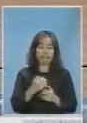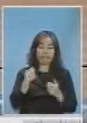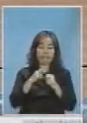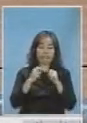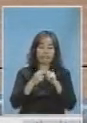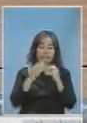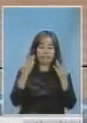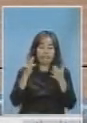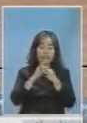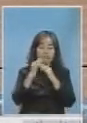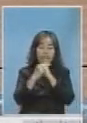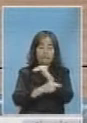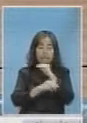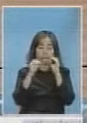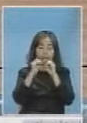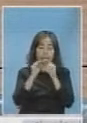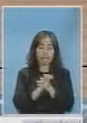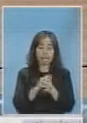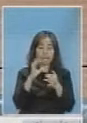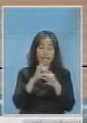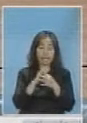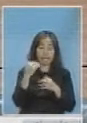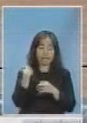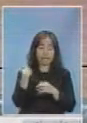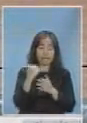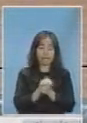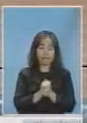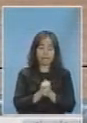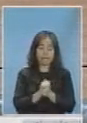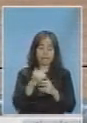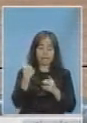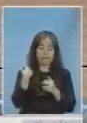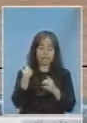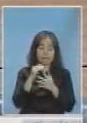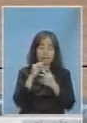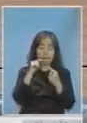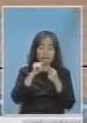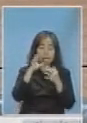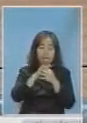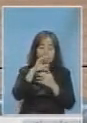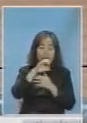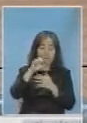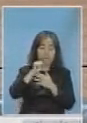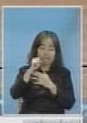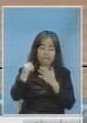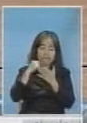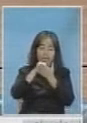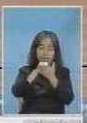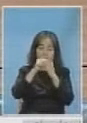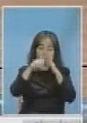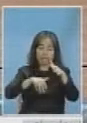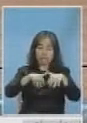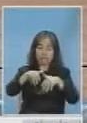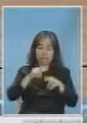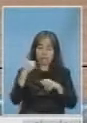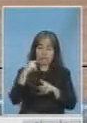การทุจริตคอร์รัปชันมีแต่เรื่องประสิทธิภาพขององค์กรการใช้จ่ายเงินการให้บริการประชาชนแ